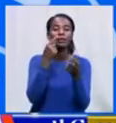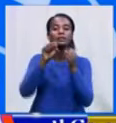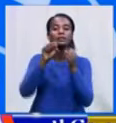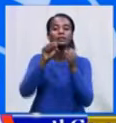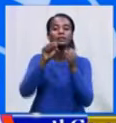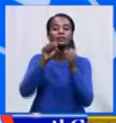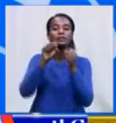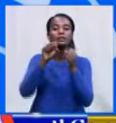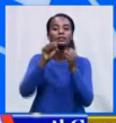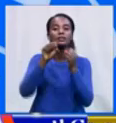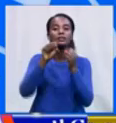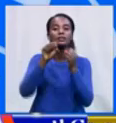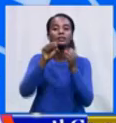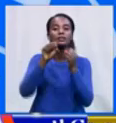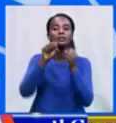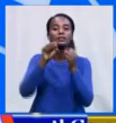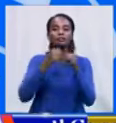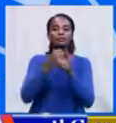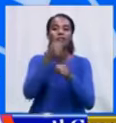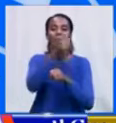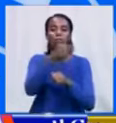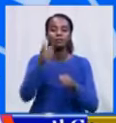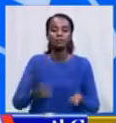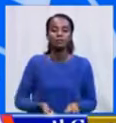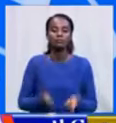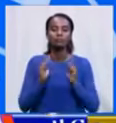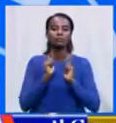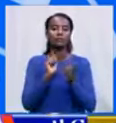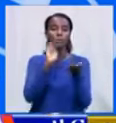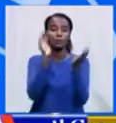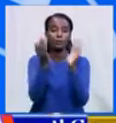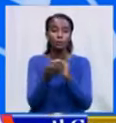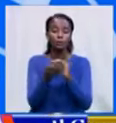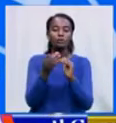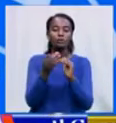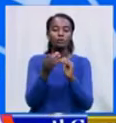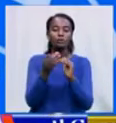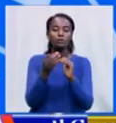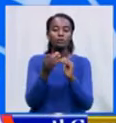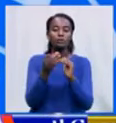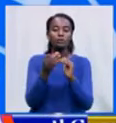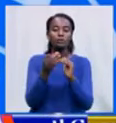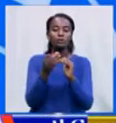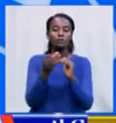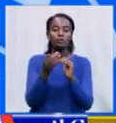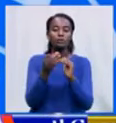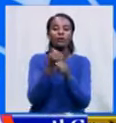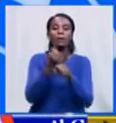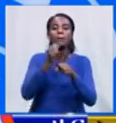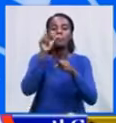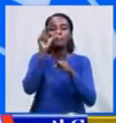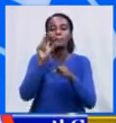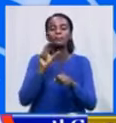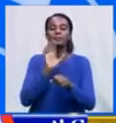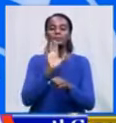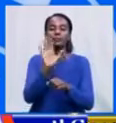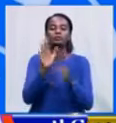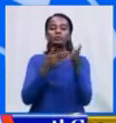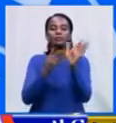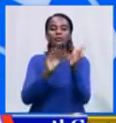አንደኛው ኢትዮጵያዊ የ22 ዓመት ወጣት የአዲስ አበባ ከተማ ነዋሪ ሲሆን ጉዞ ታሪክ የለውና የሥራ ባህሪ ተጋላጭነት ያለው መሆኑን